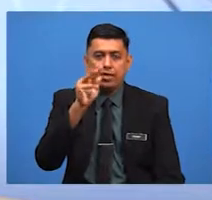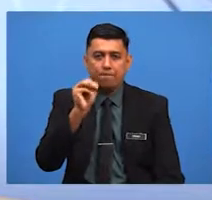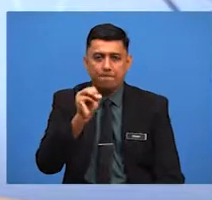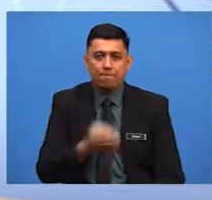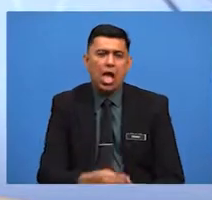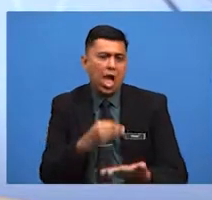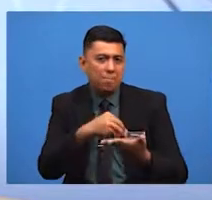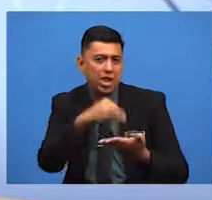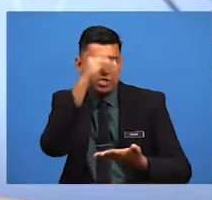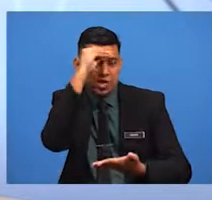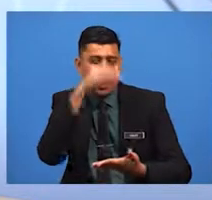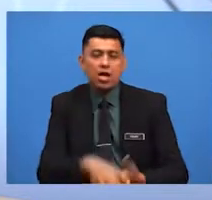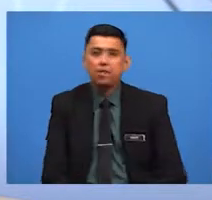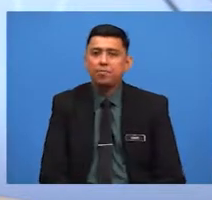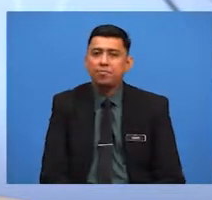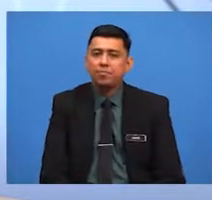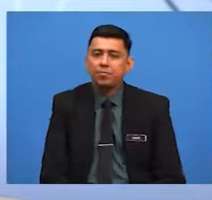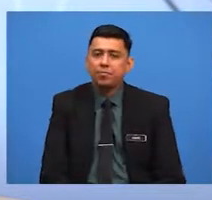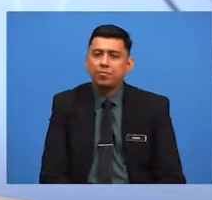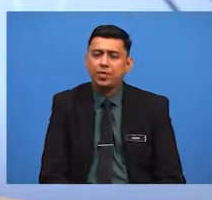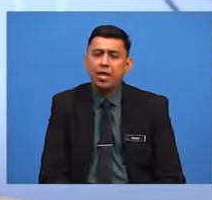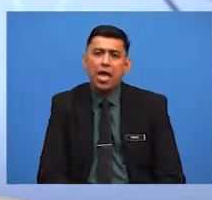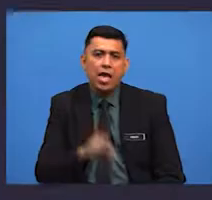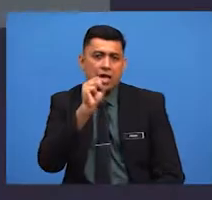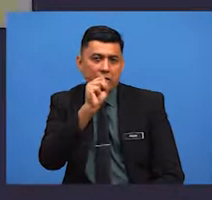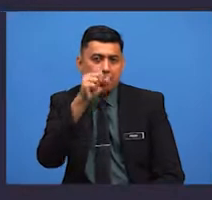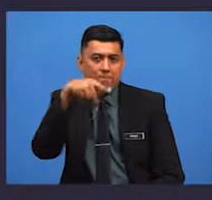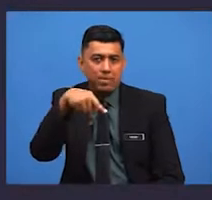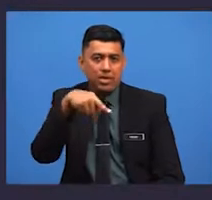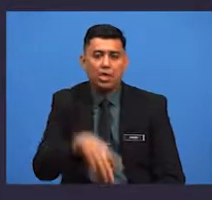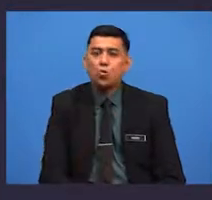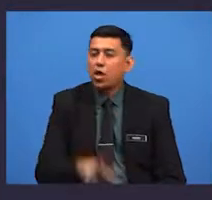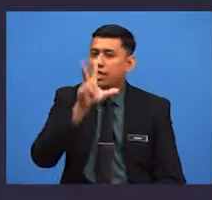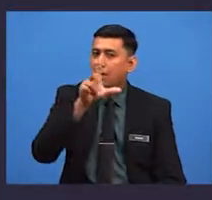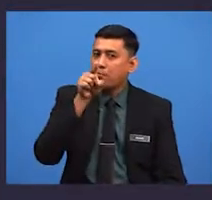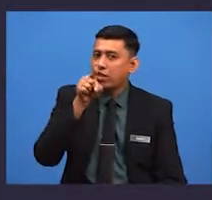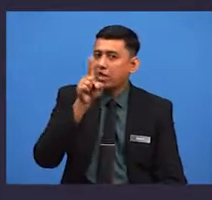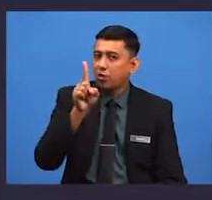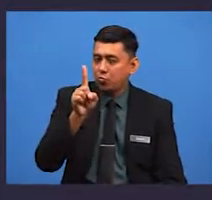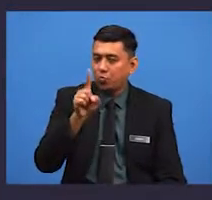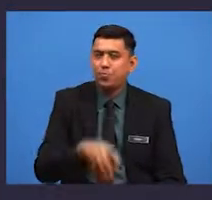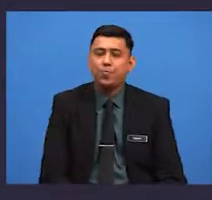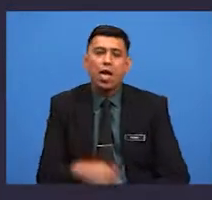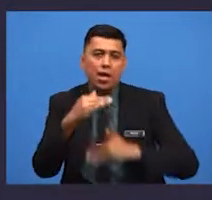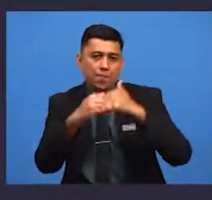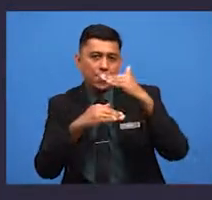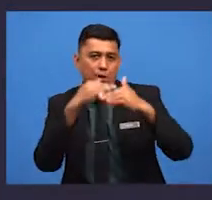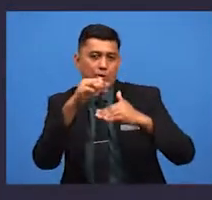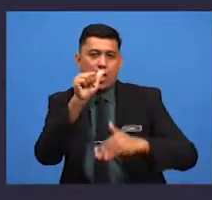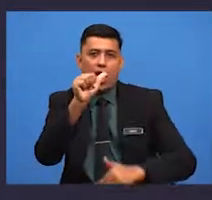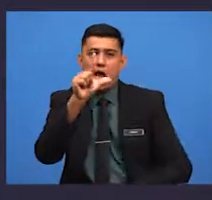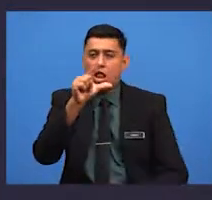mempelajari subtopik atau standard kandungan 3.1 Pembangunan